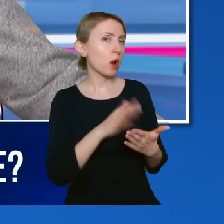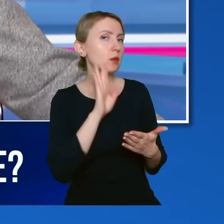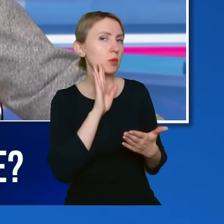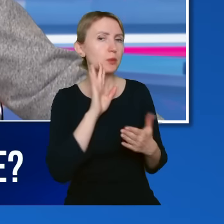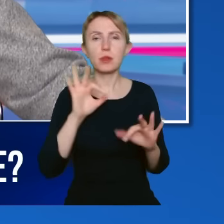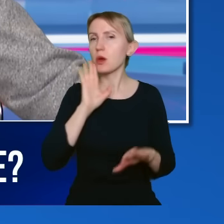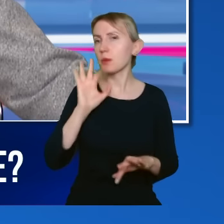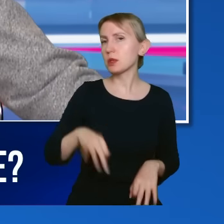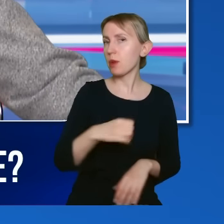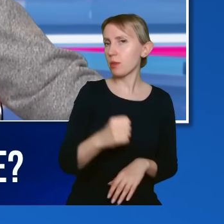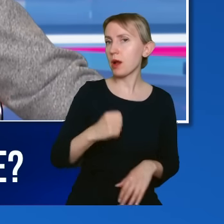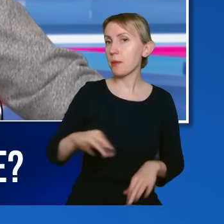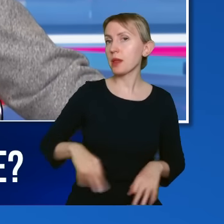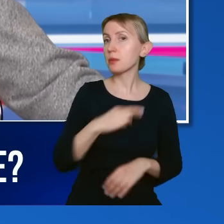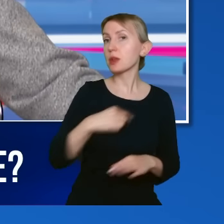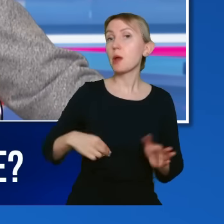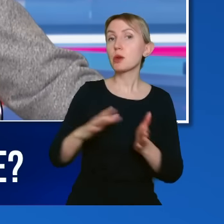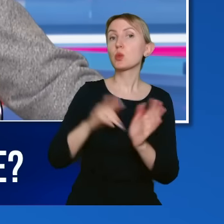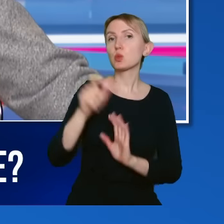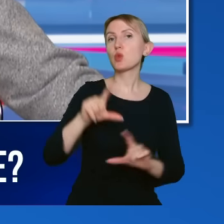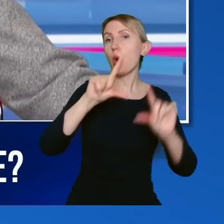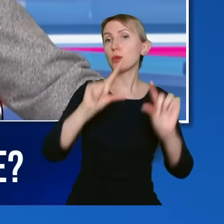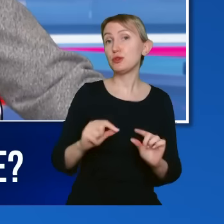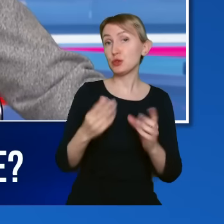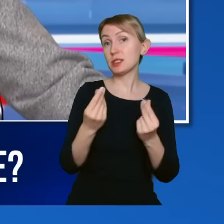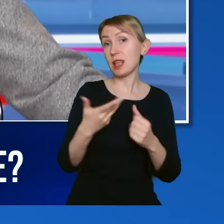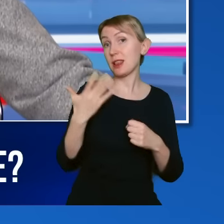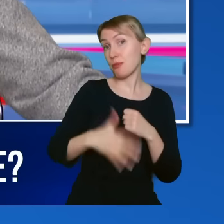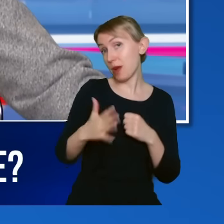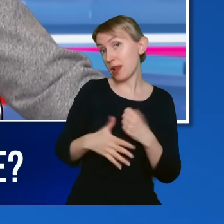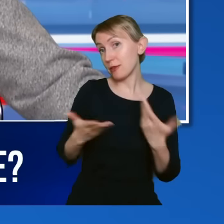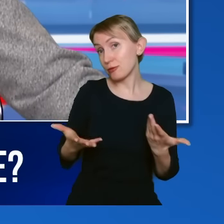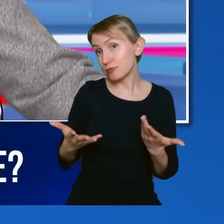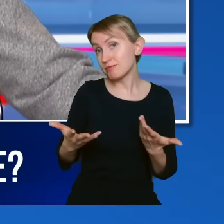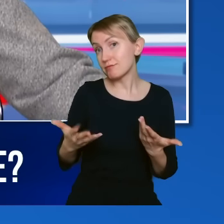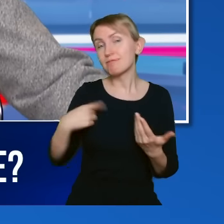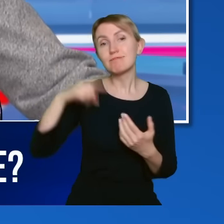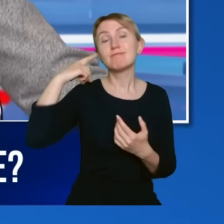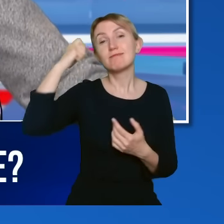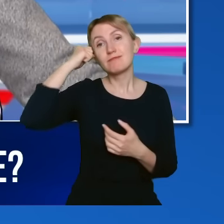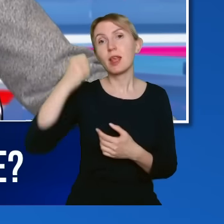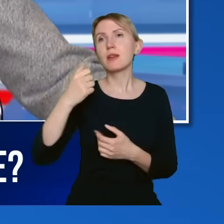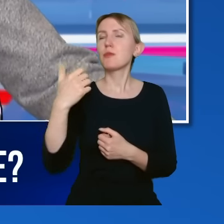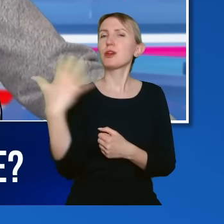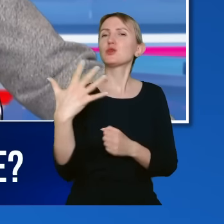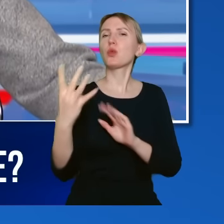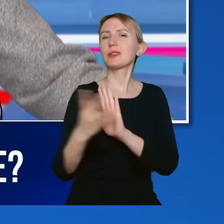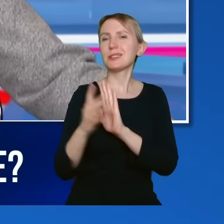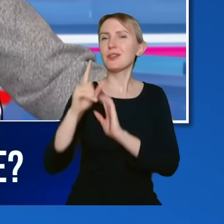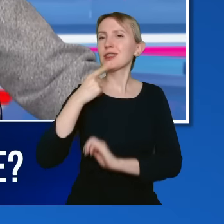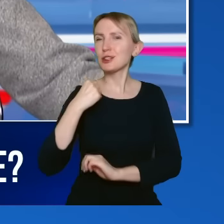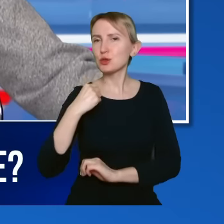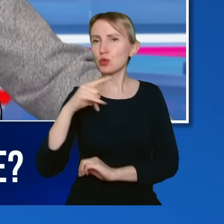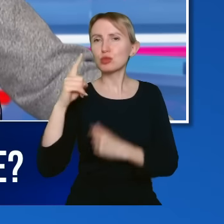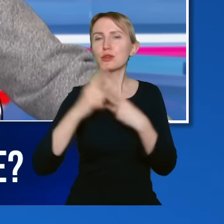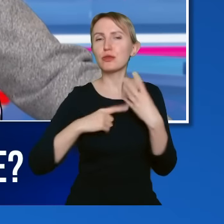poseł, pan premier Donald Tusk obniży ceny paliw. Przecież tak, to już mu się udaje. 5,19 akurat tak wyliczył, tak